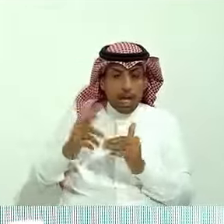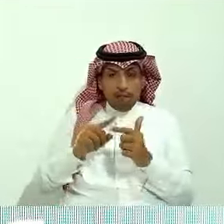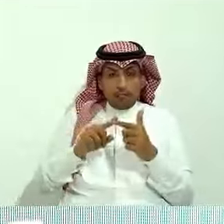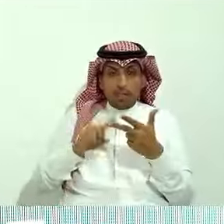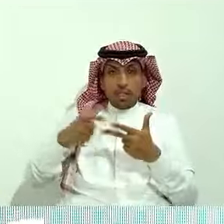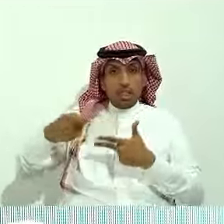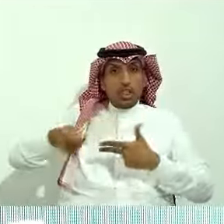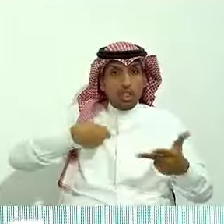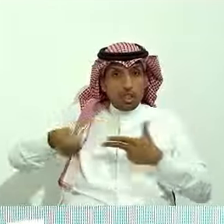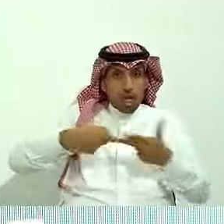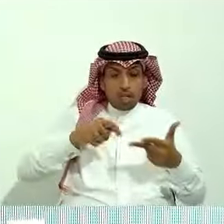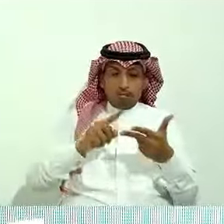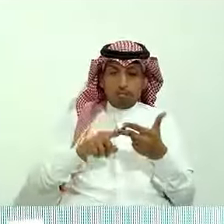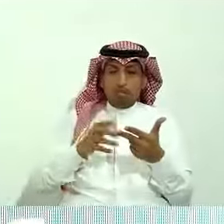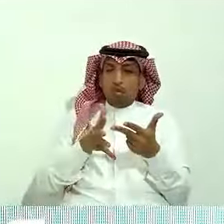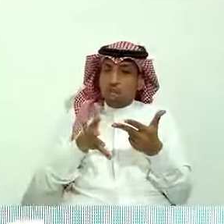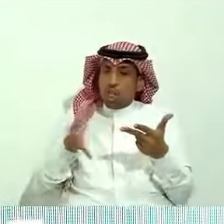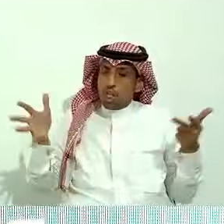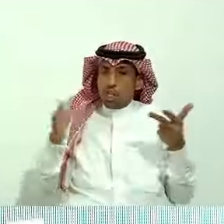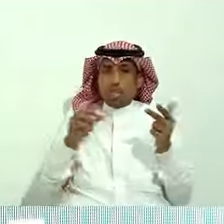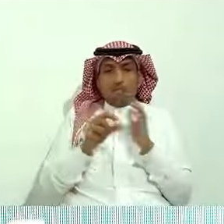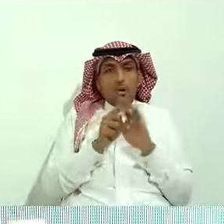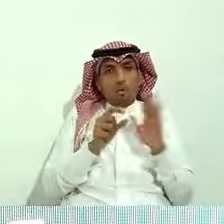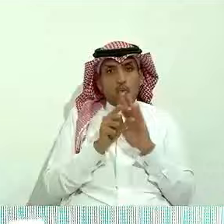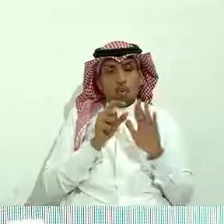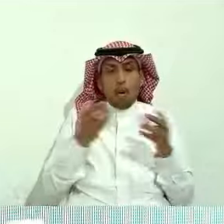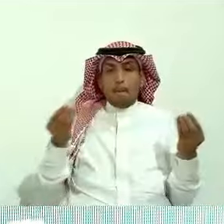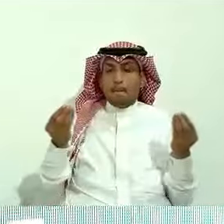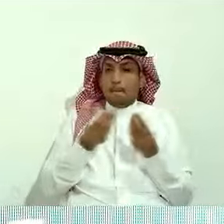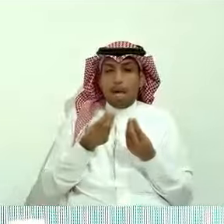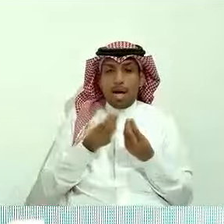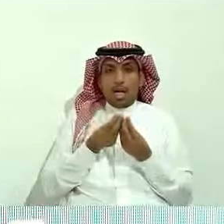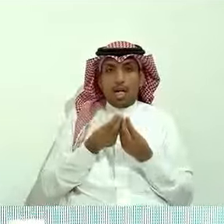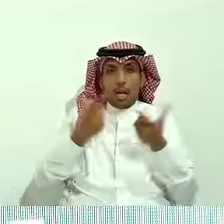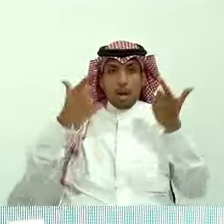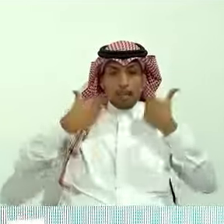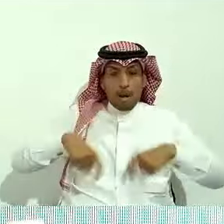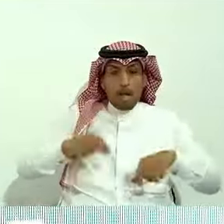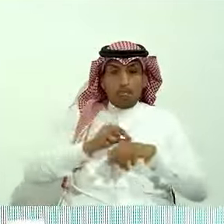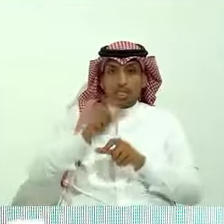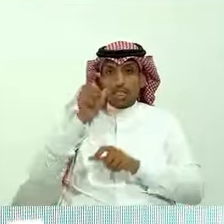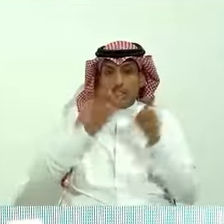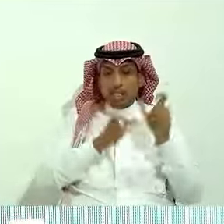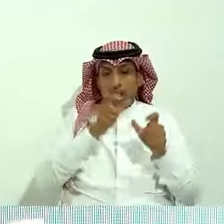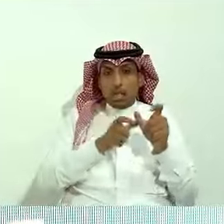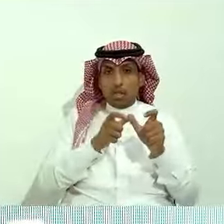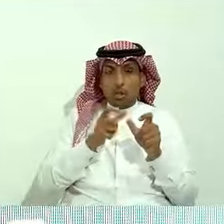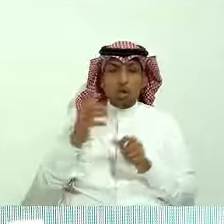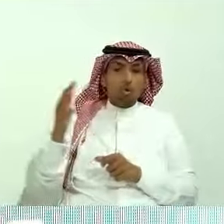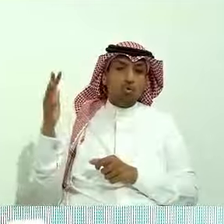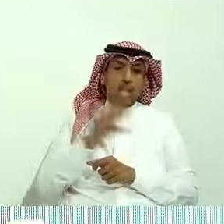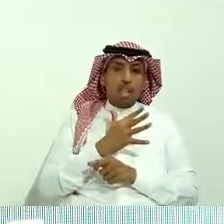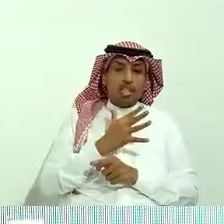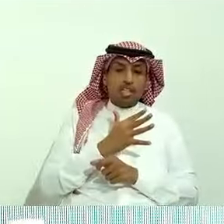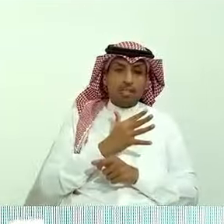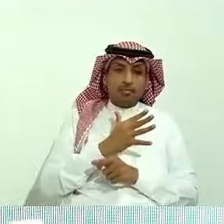بالتجارة، ففي عدة عوامل ترتبط بملابس الإنسان وتنعكس